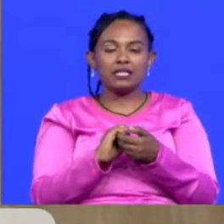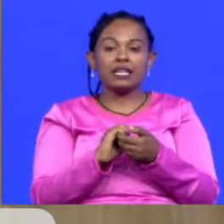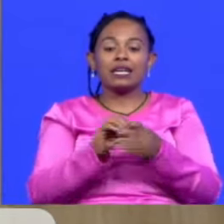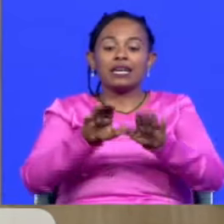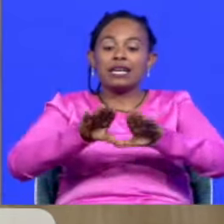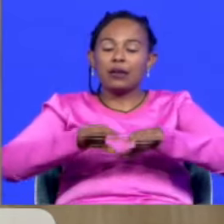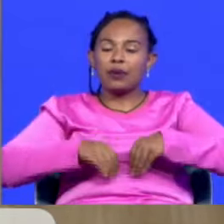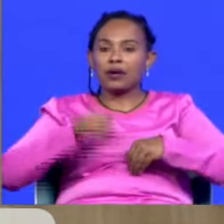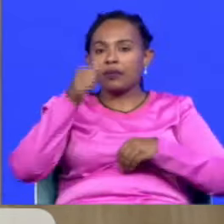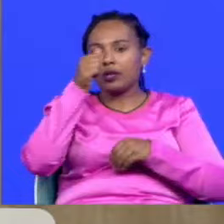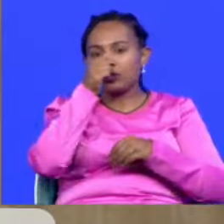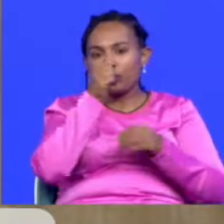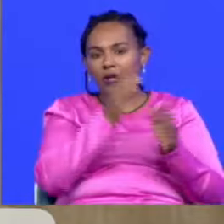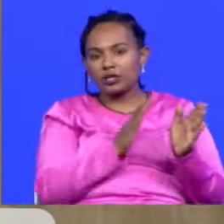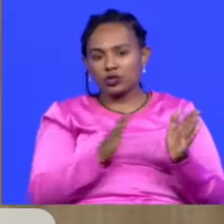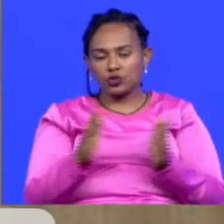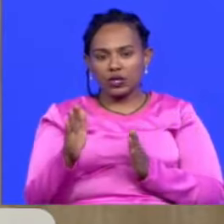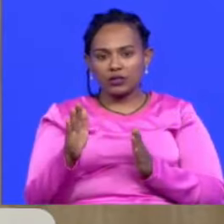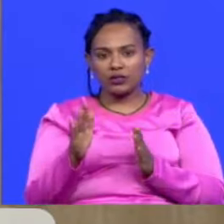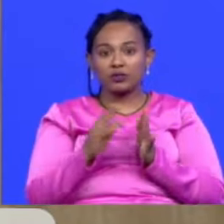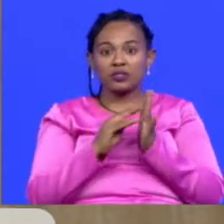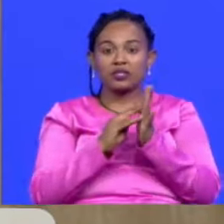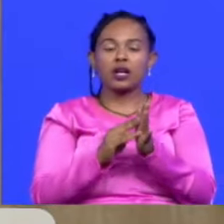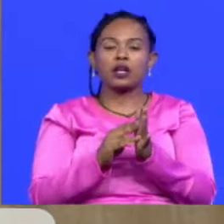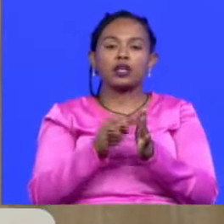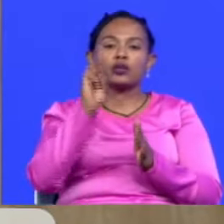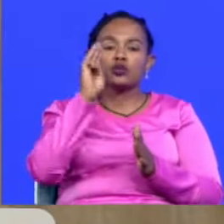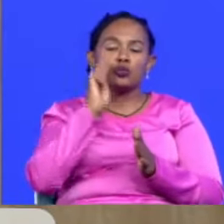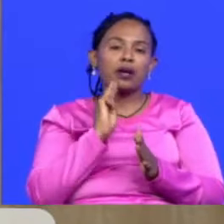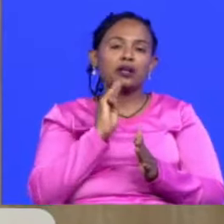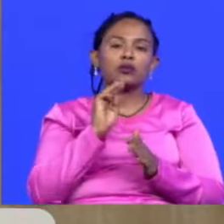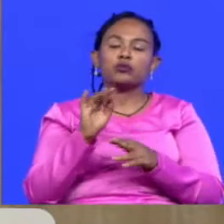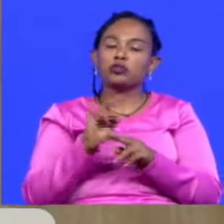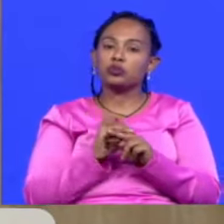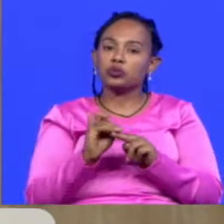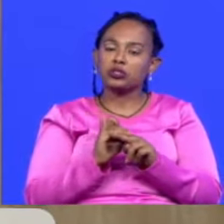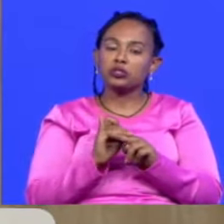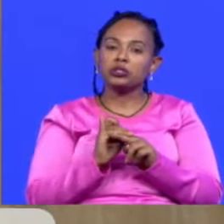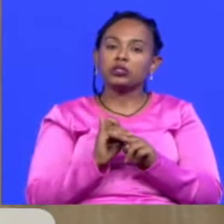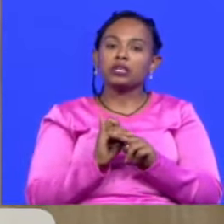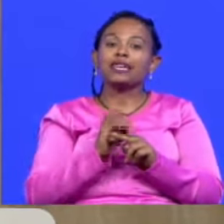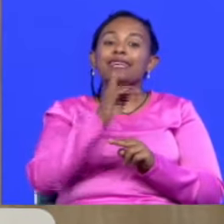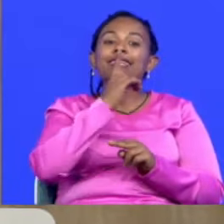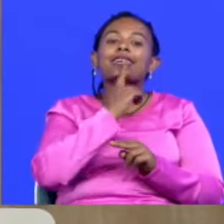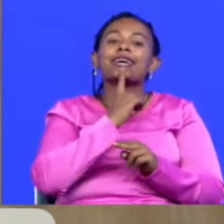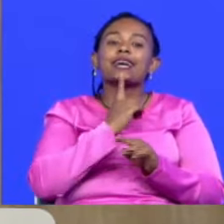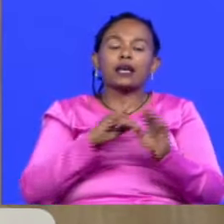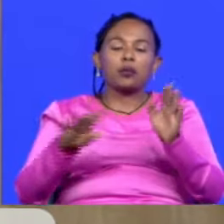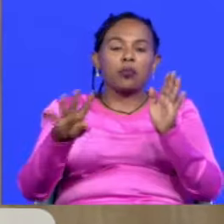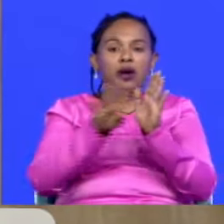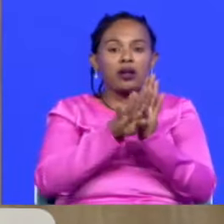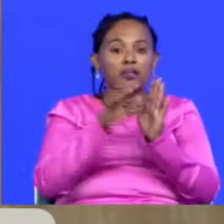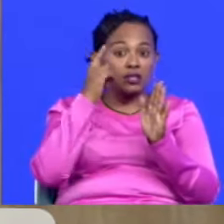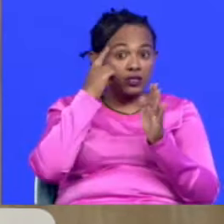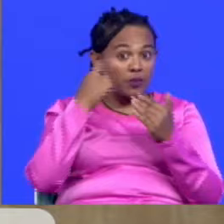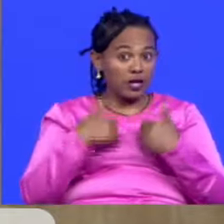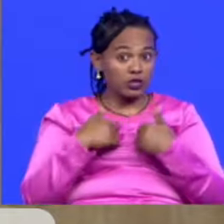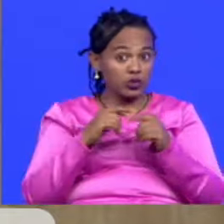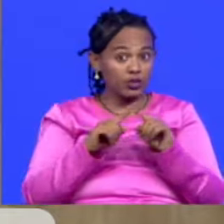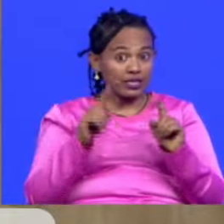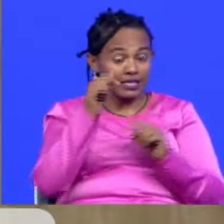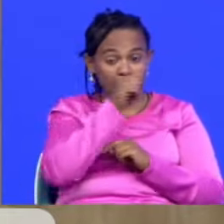ለመቀበል ኢትዮጵያ ዝግጁ ናት። ለምሳሌ ወይ ሶማሌ ወይም ጅቡቲ ወይሎቹ የቀይ ባህር አክሰስ አላቸው፣ ግን እንደ